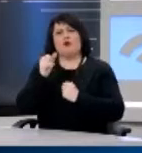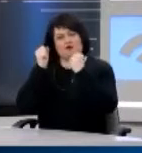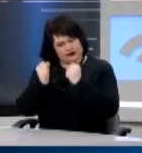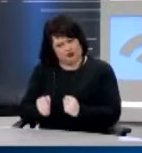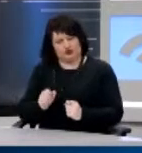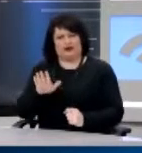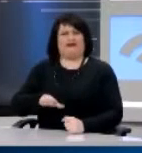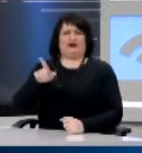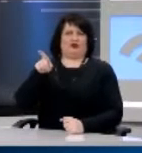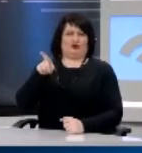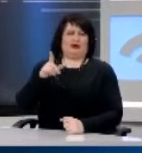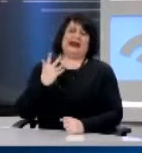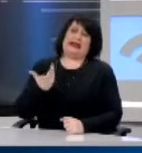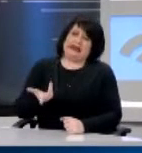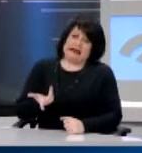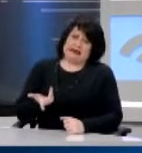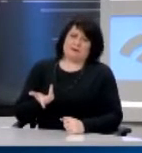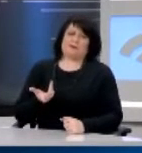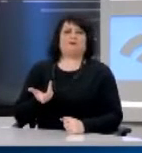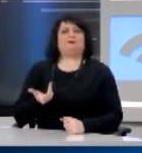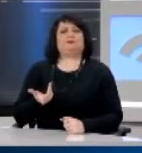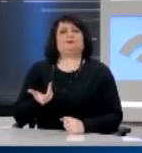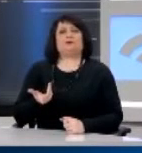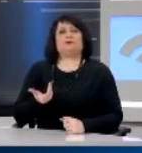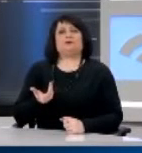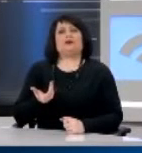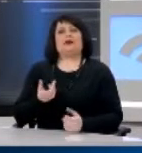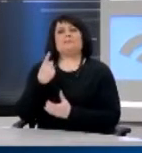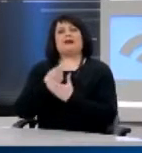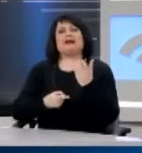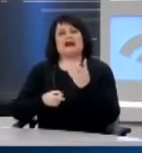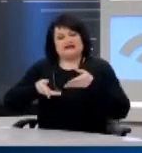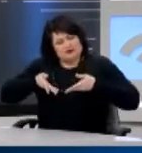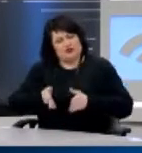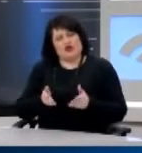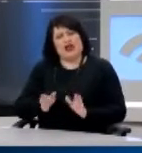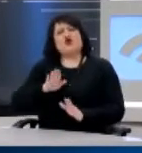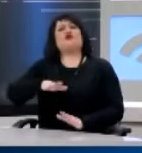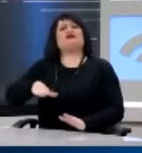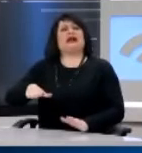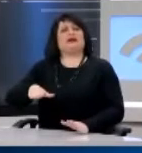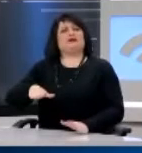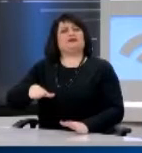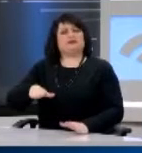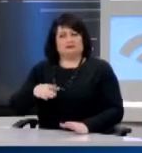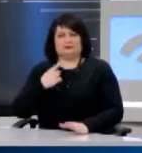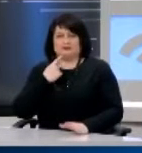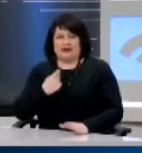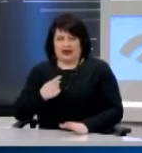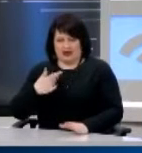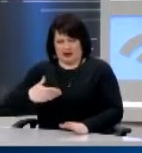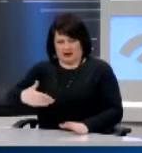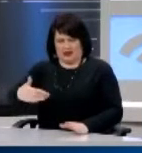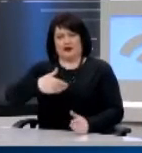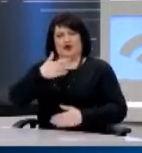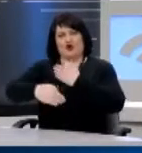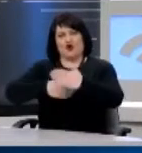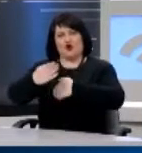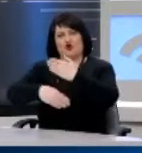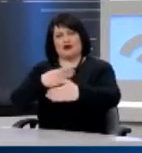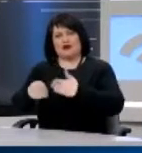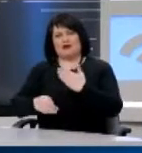για μετανάστες δεύτερης και τρίτης γενιάς, αναμένεται τα επόμενα χρόνια να δουν ανατροπή των προβλέψεων,